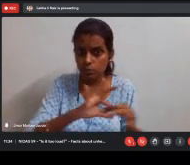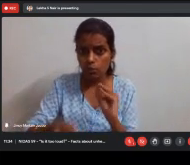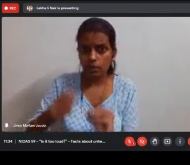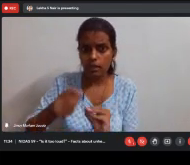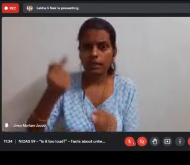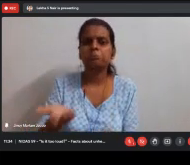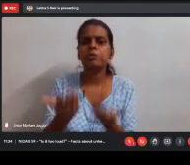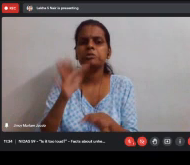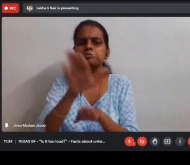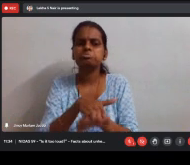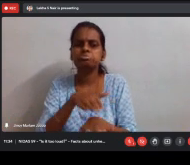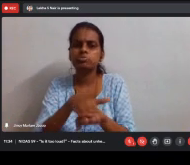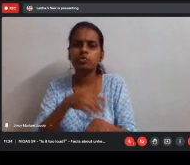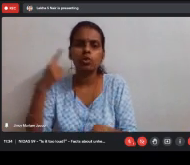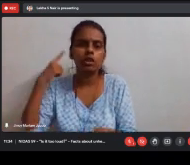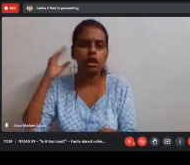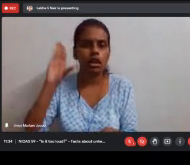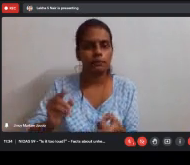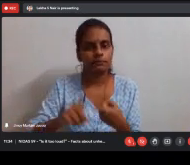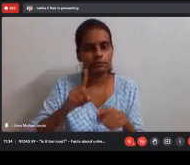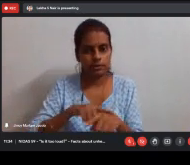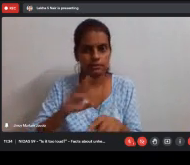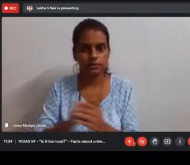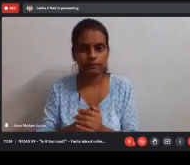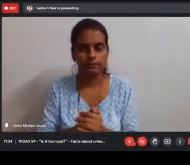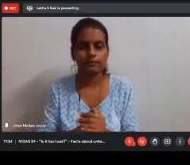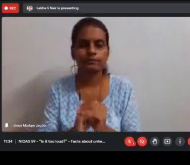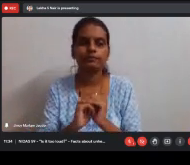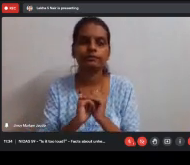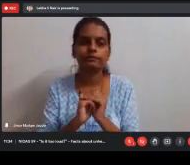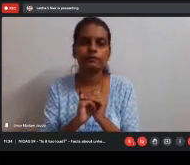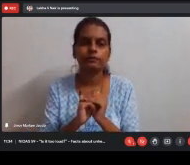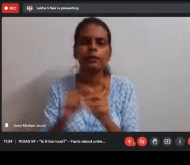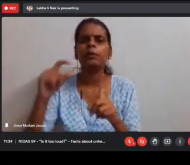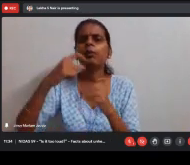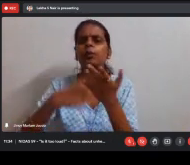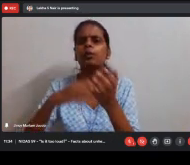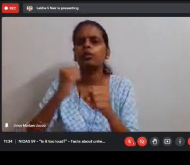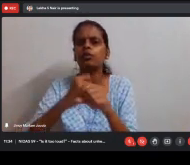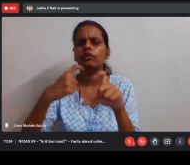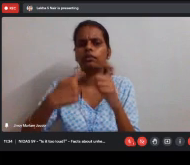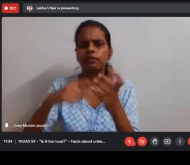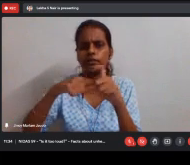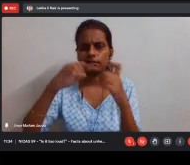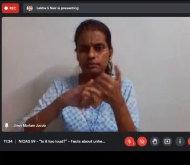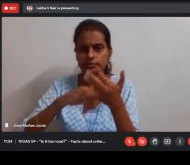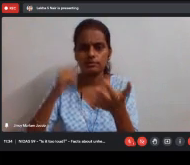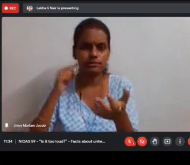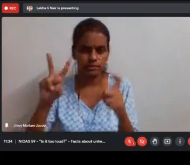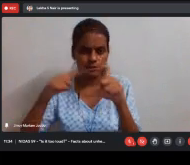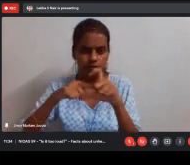സോ എങ്ങനെയാണ് നമ്മളുടെ ശബ്ദം നമ്മുടെ കേൾവി ശക്തിയെ നശിപ്പിക്കുന്നത്? സാധാരണയായി വളരെ പതുക്കെ തുടർച്ചയായിട്ടുള്ള